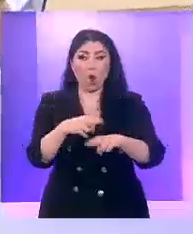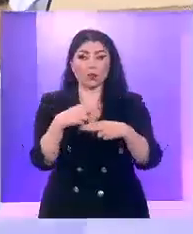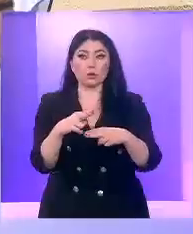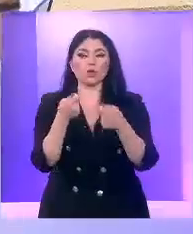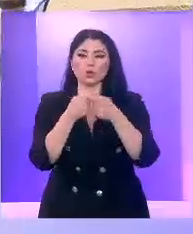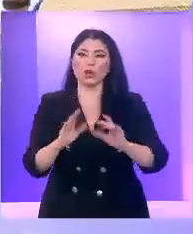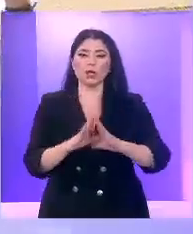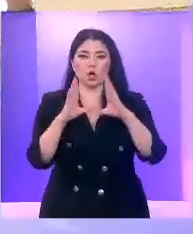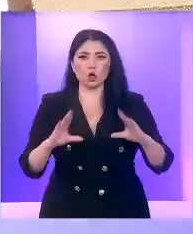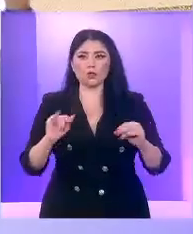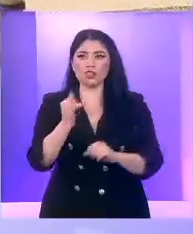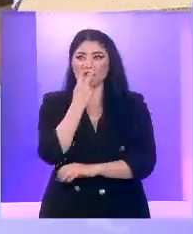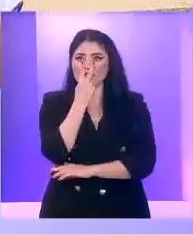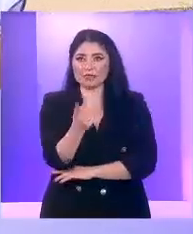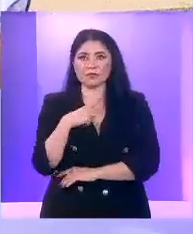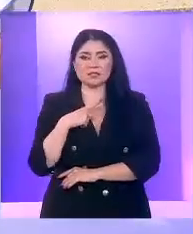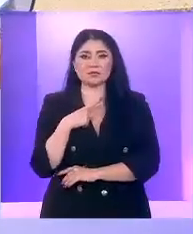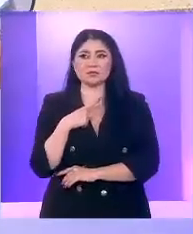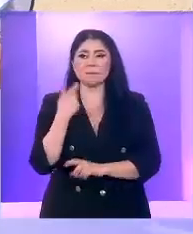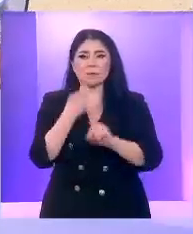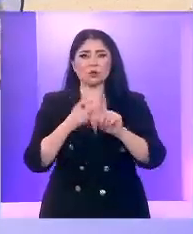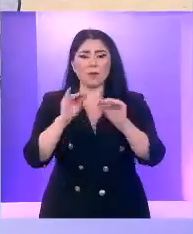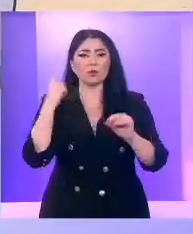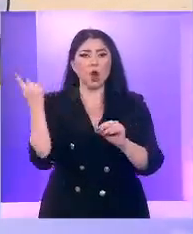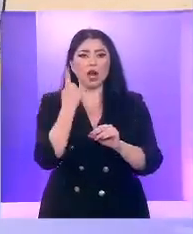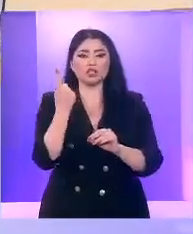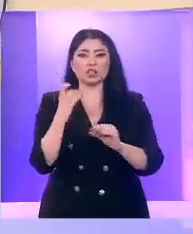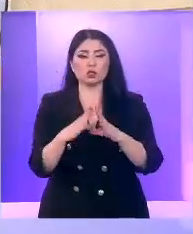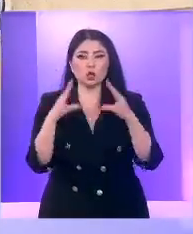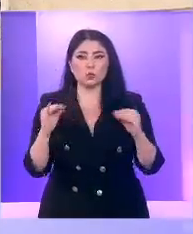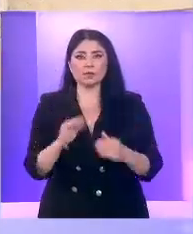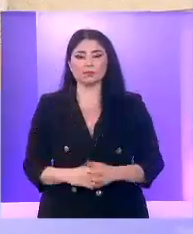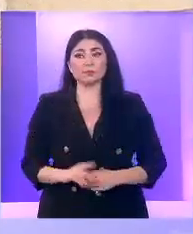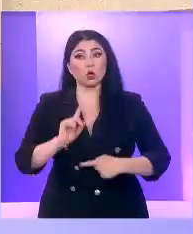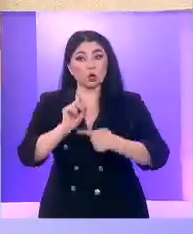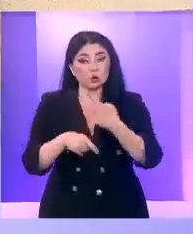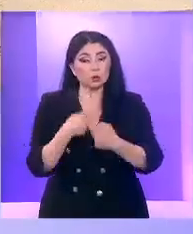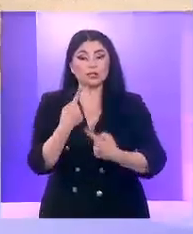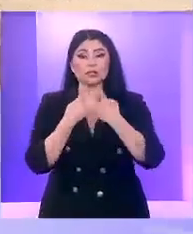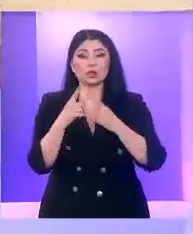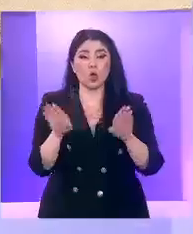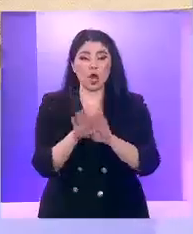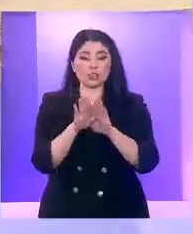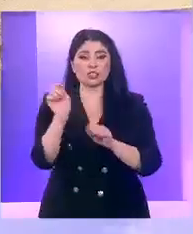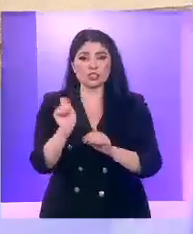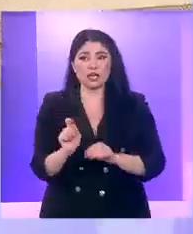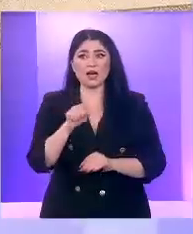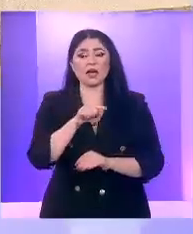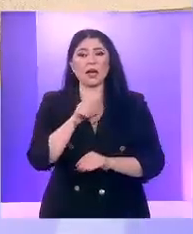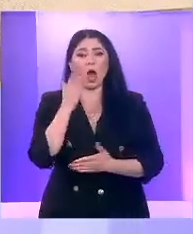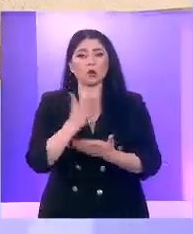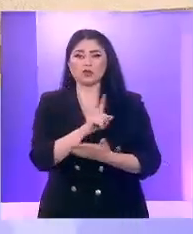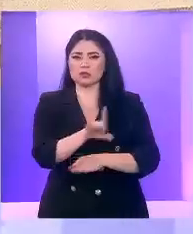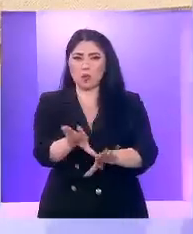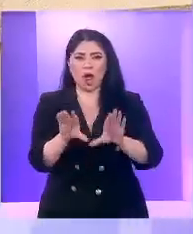continuă în toată țara și vedem, sunt proteste în mai multe orașe din țară. După discuțiile cu colegii din țară, aceștia au decis să